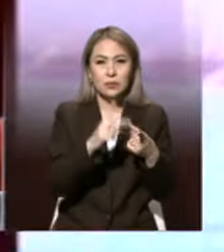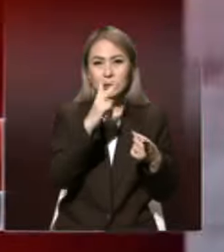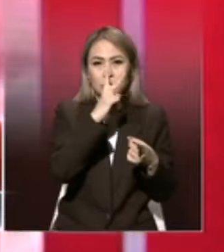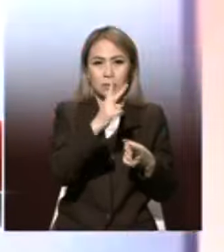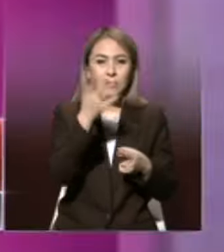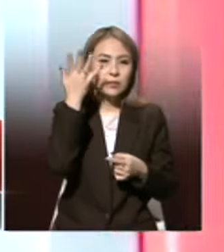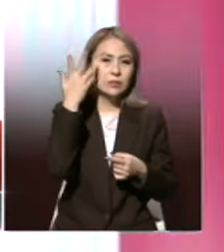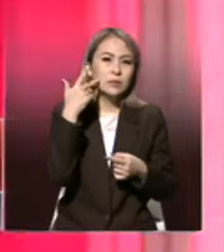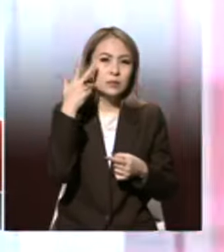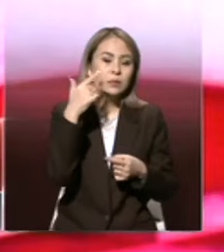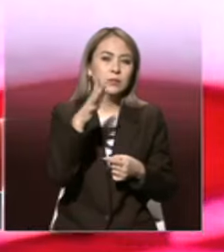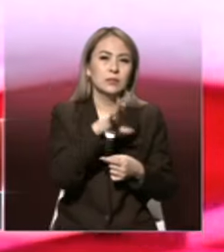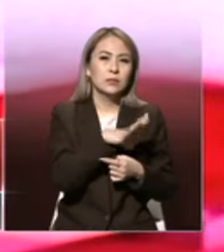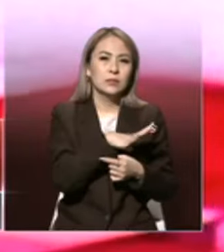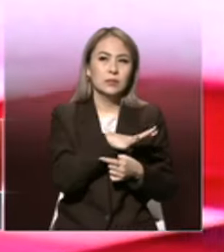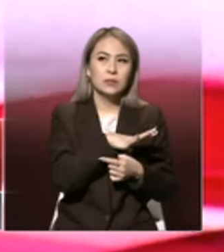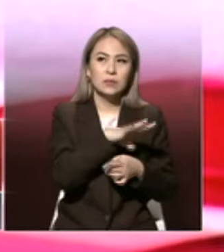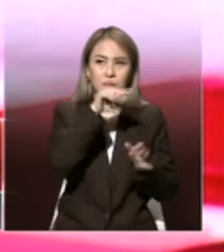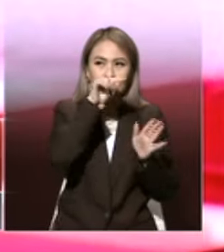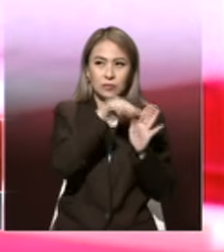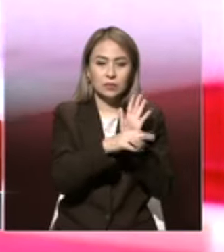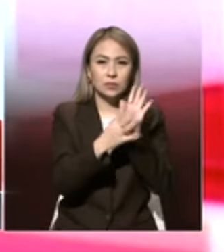кезімізде. Солардың ішінде